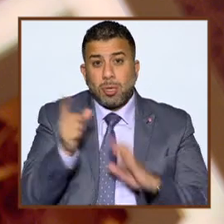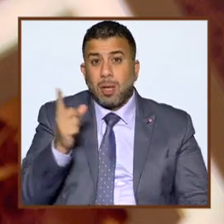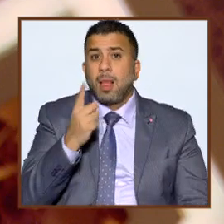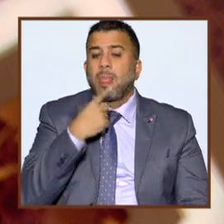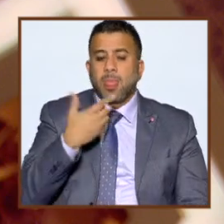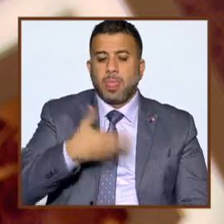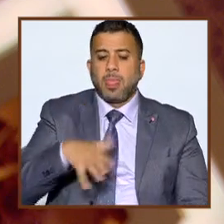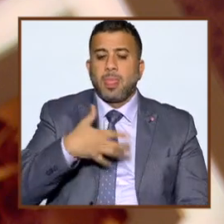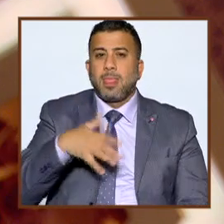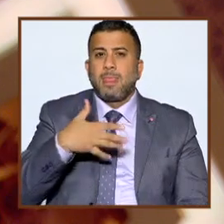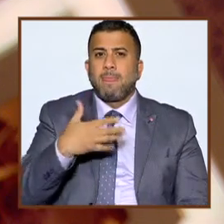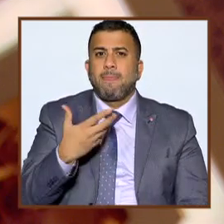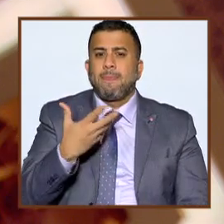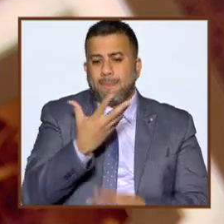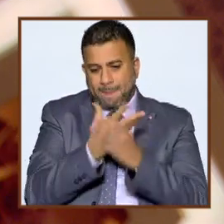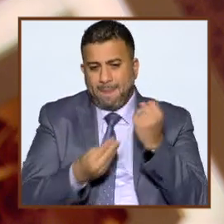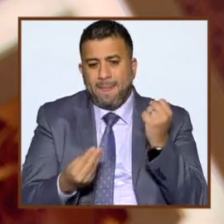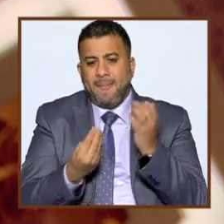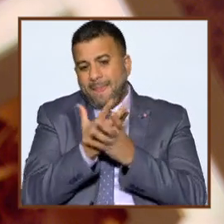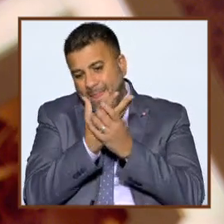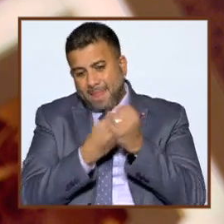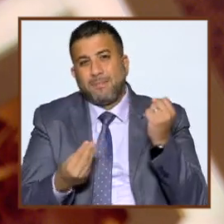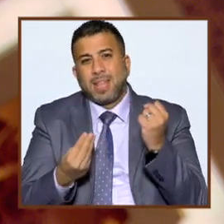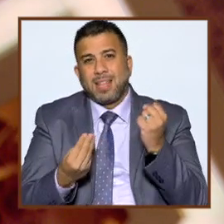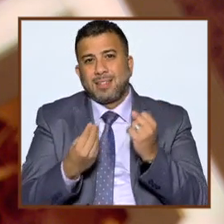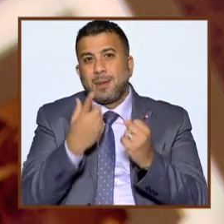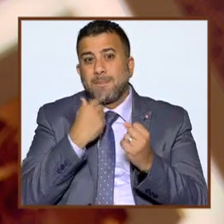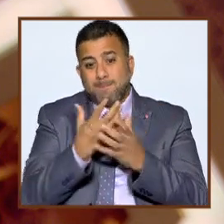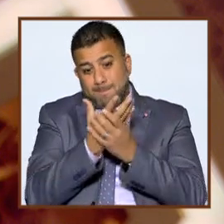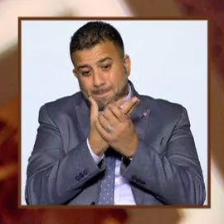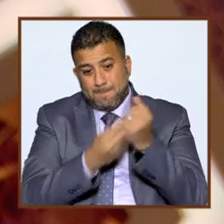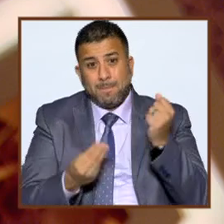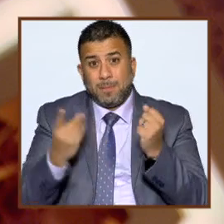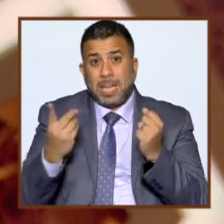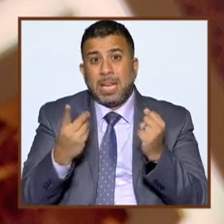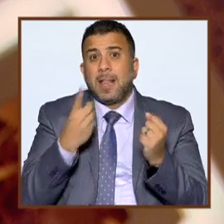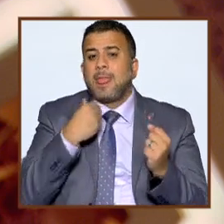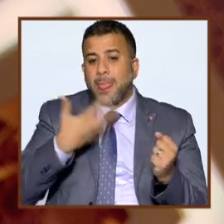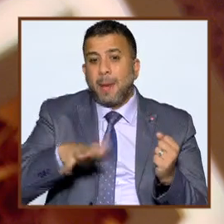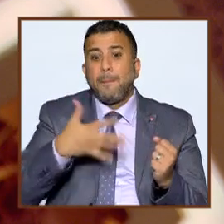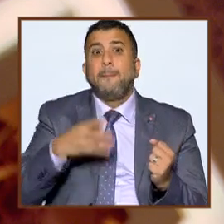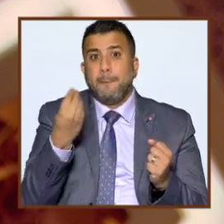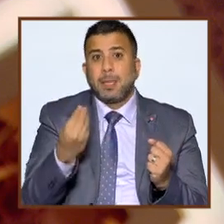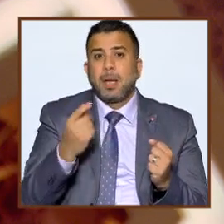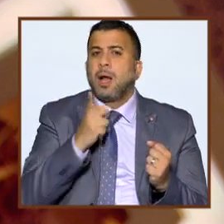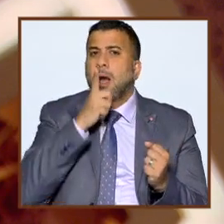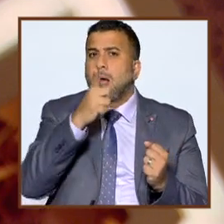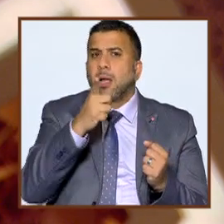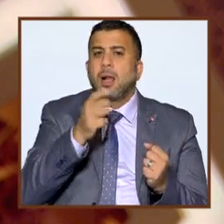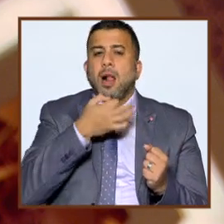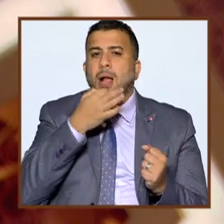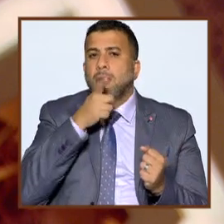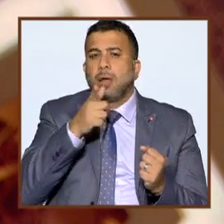أبي بكر وين؟ في ذي الحليفة اللي يسمونها بئر علي الآن هناك. فاستفتت النبي عليه الصلاة والسلام فأمرها